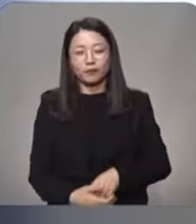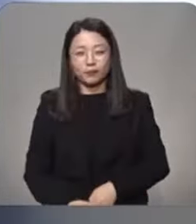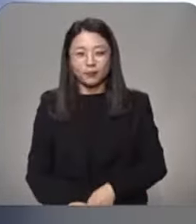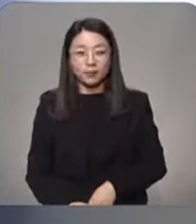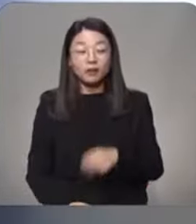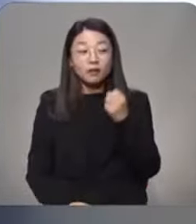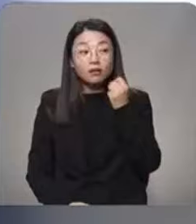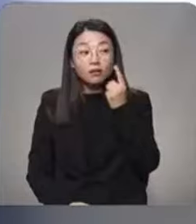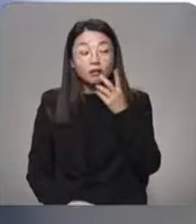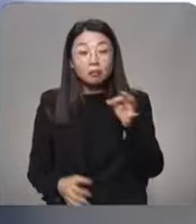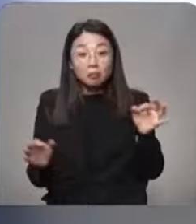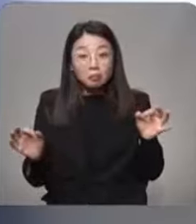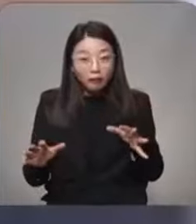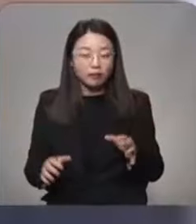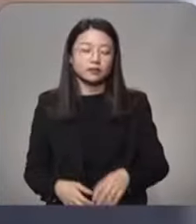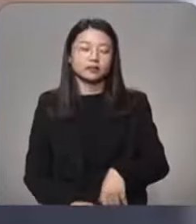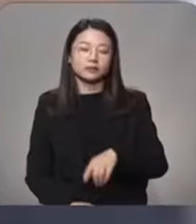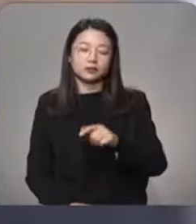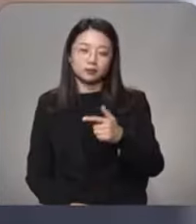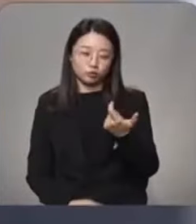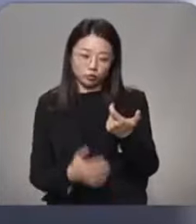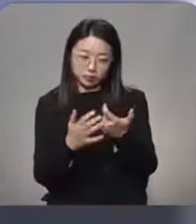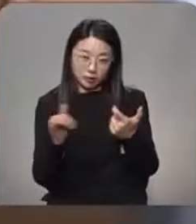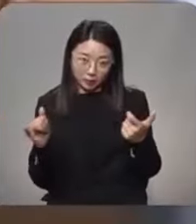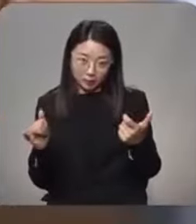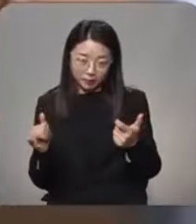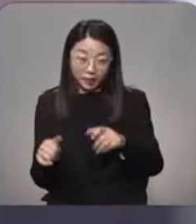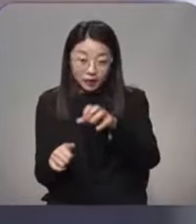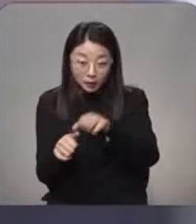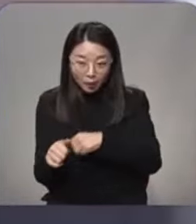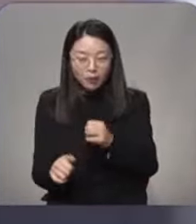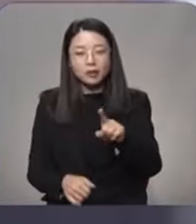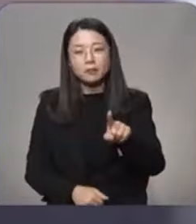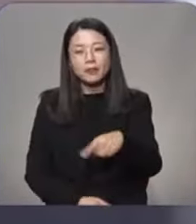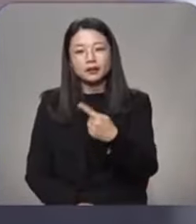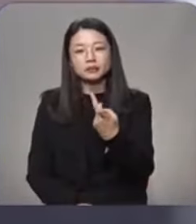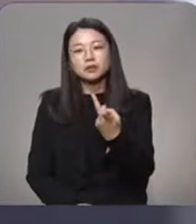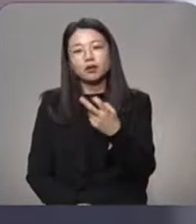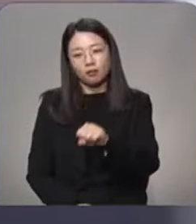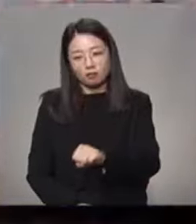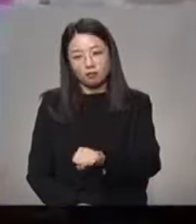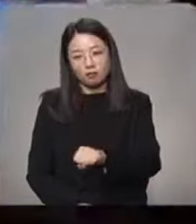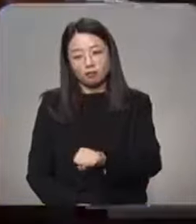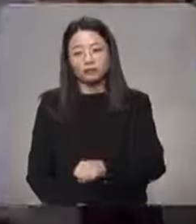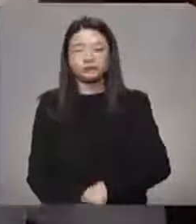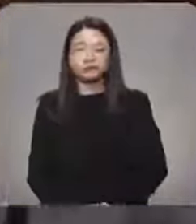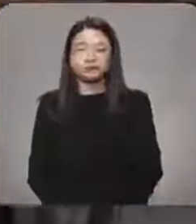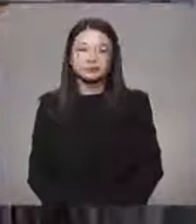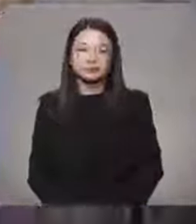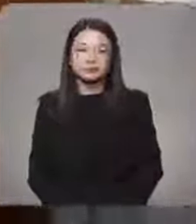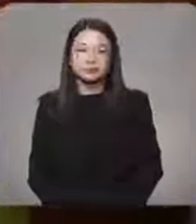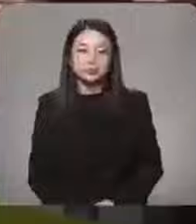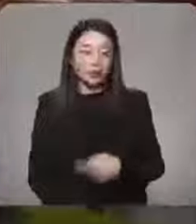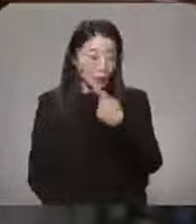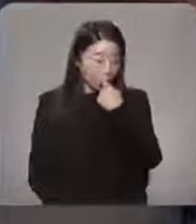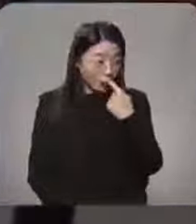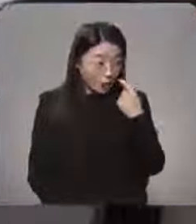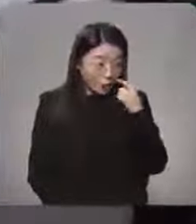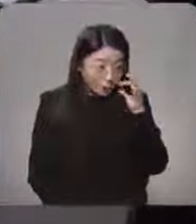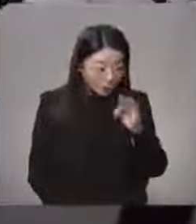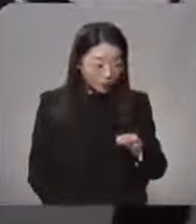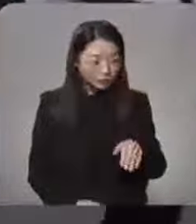불과 석달만에 우리나라 사람 60여 명으로부터 112억 원을 뜯어냈습니다 확인한 결과